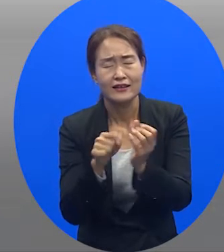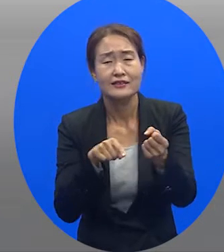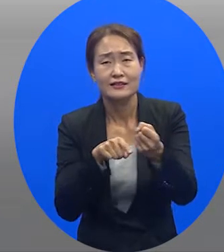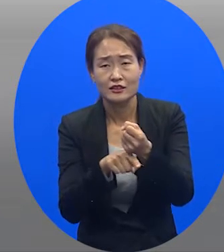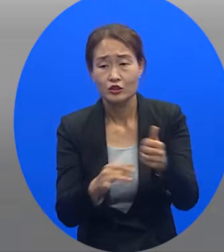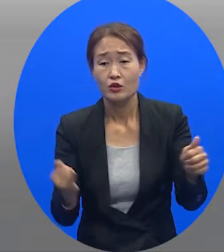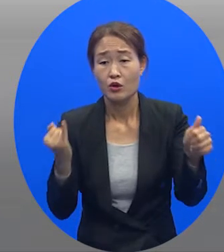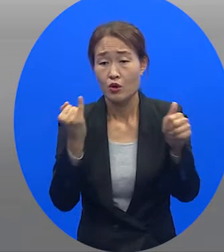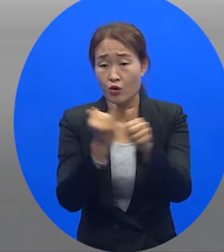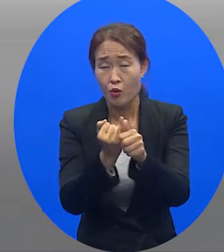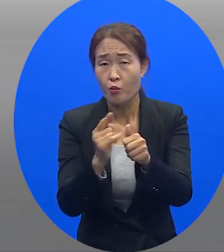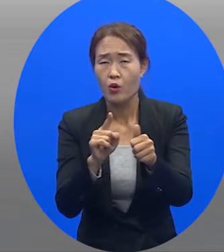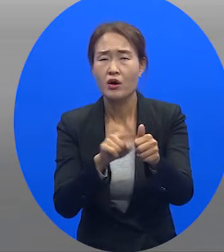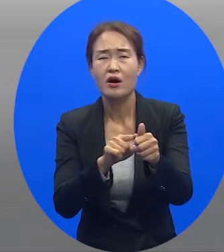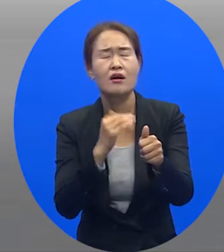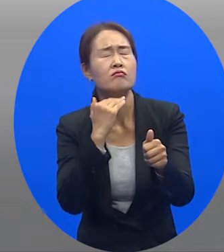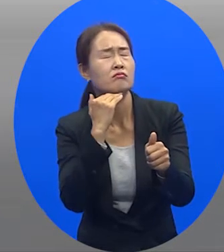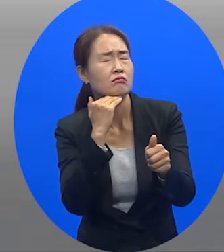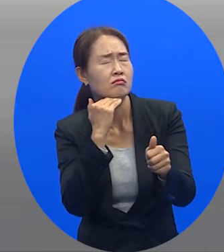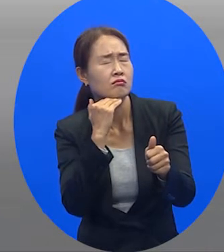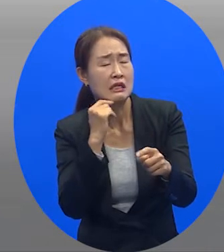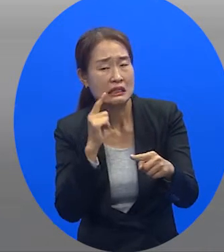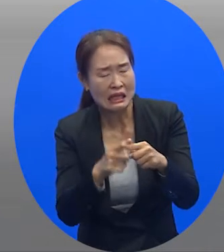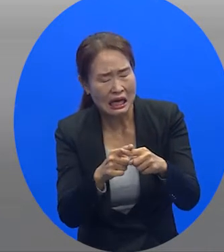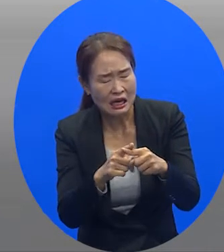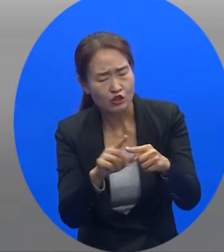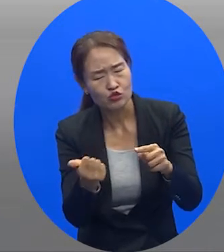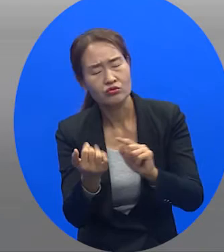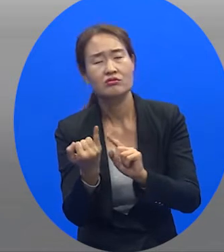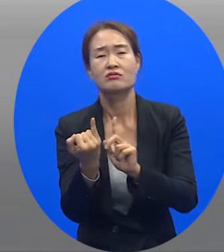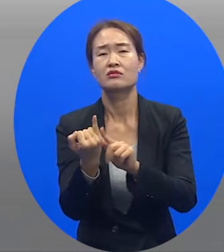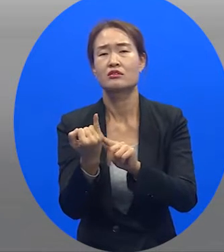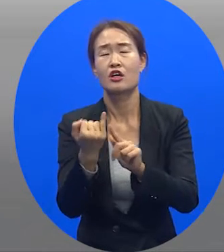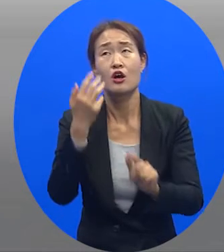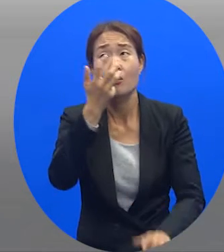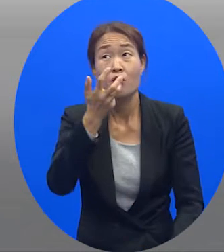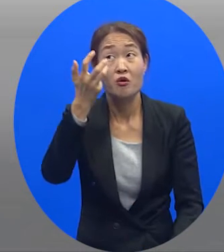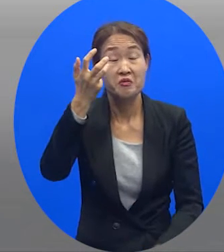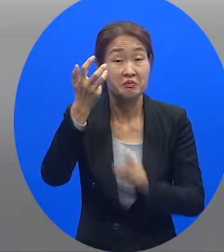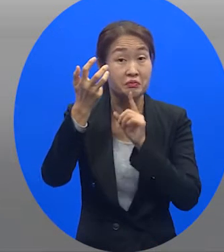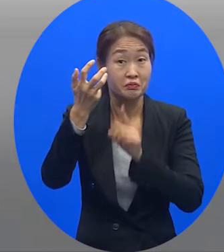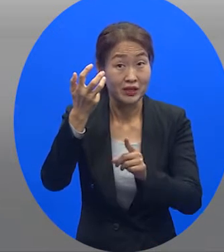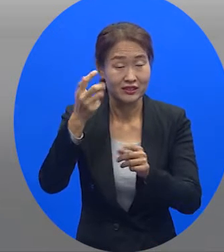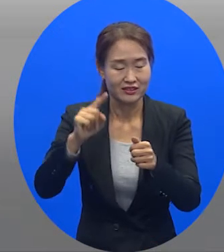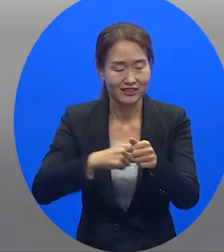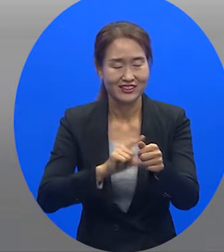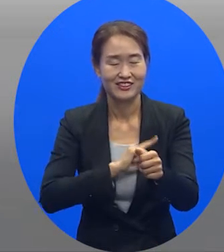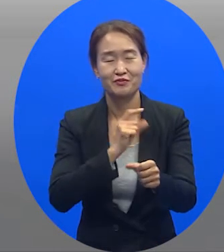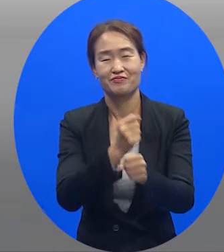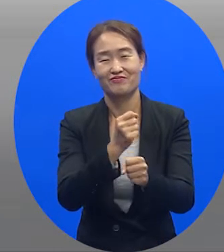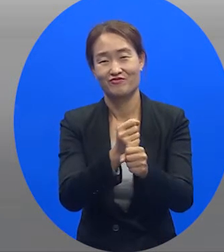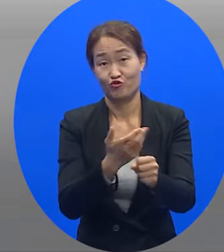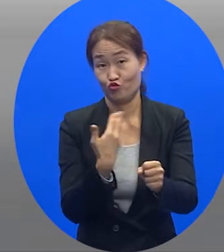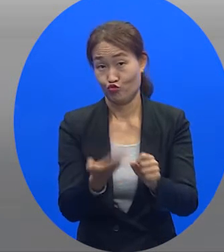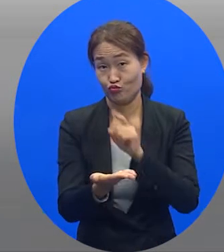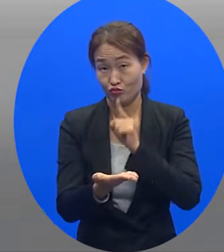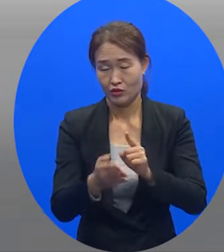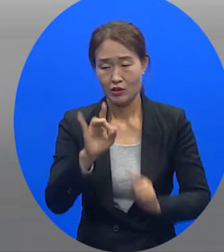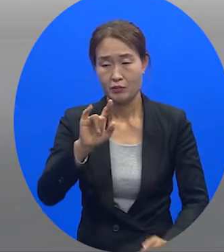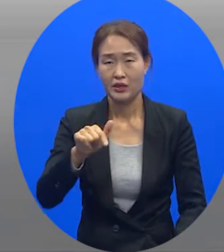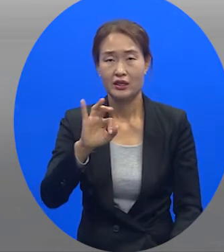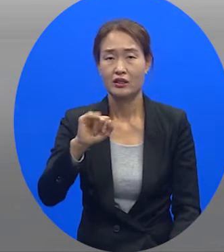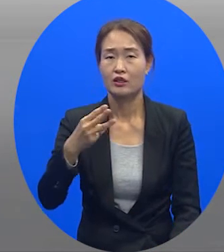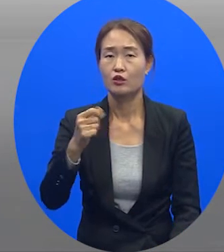100일 동안 결혼하기로 한 정인을 기다리다가 죽은 처녀의 넋이라고 해서 붙여진 이름입니다.